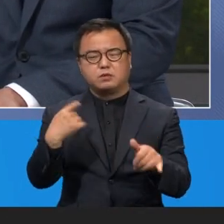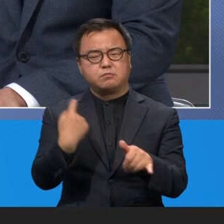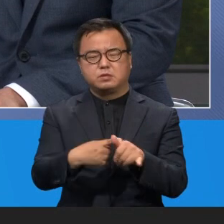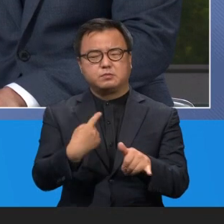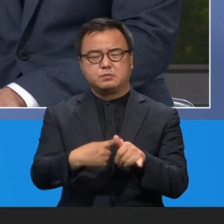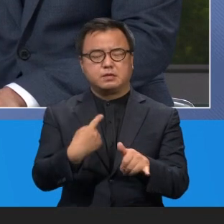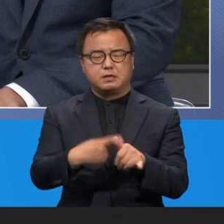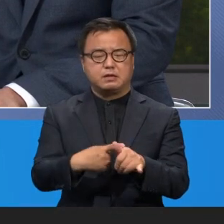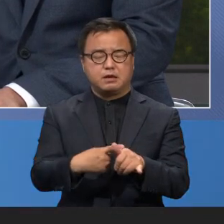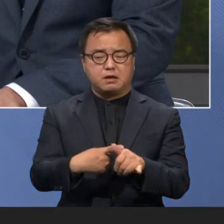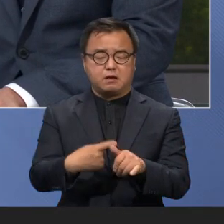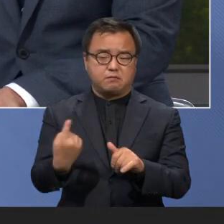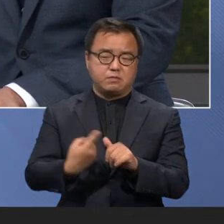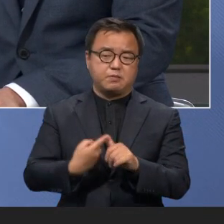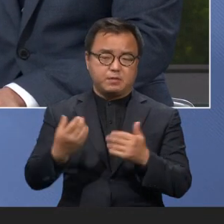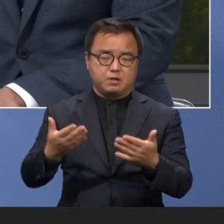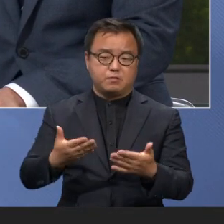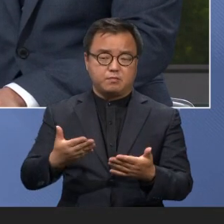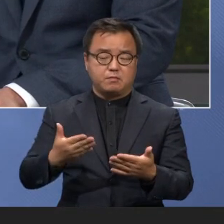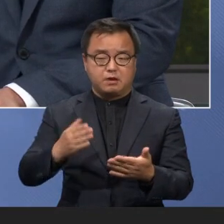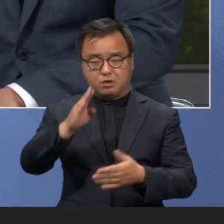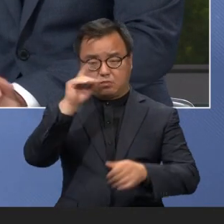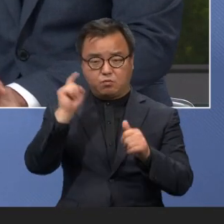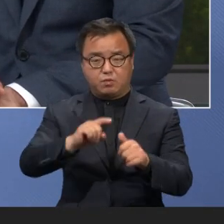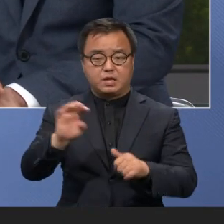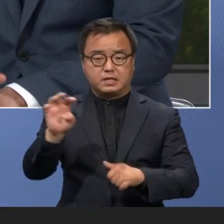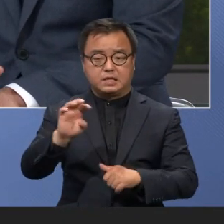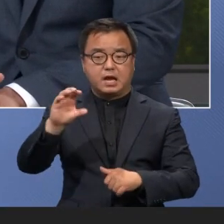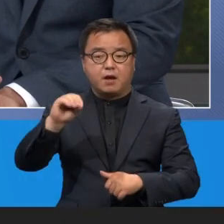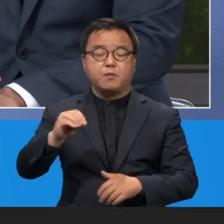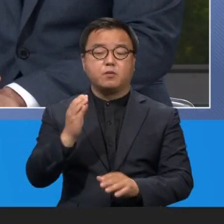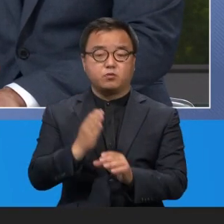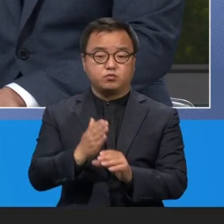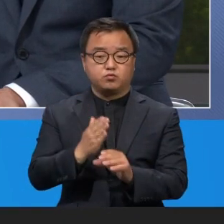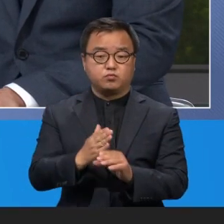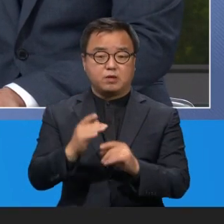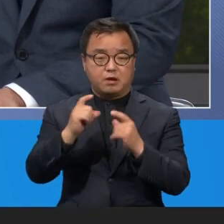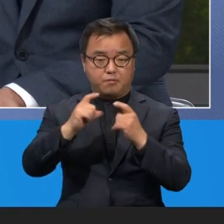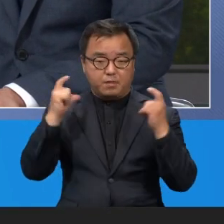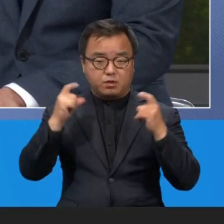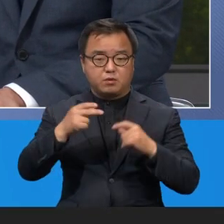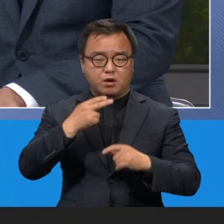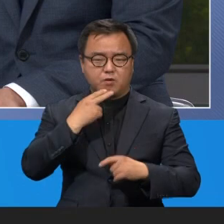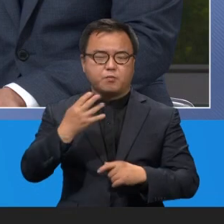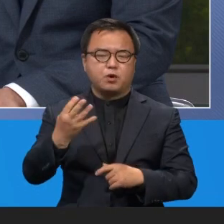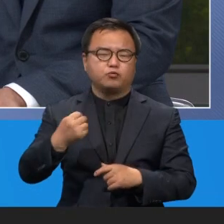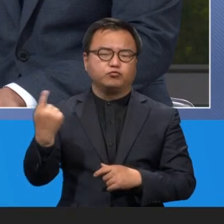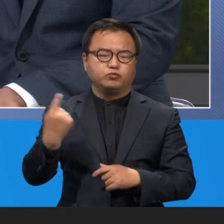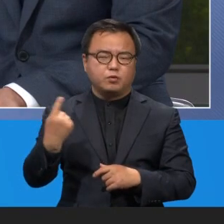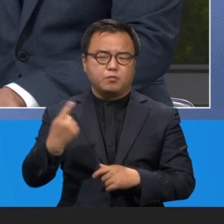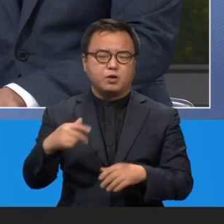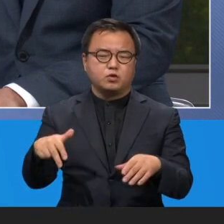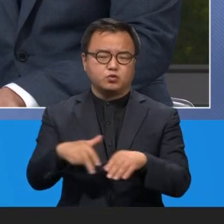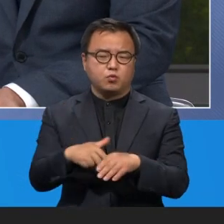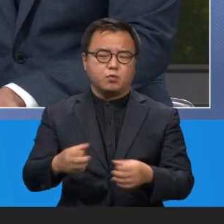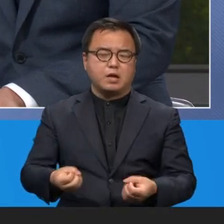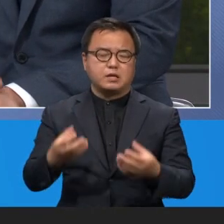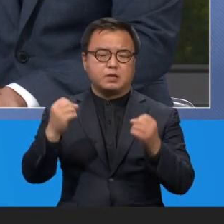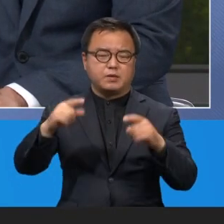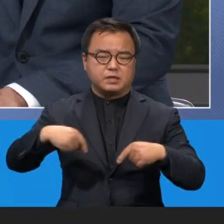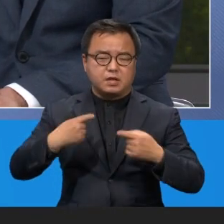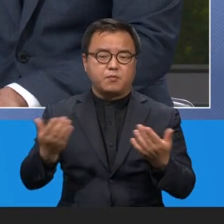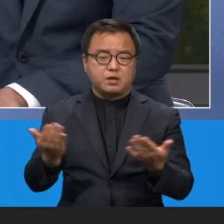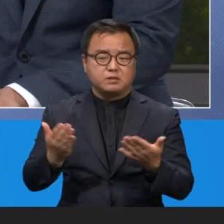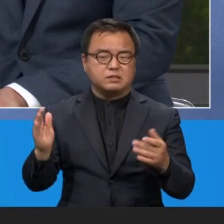못한 데요 확신 자가 40만명이 라 되는 현재 상황에서 마스크도 없이 수천명의 종교 행사에 참여했다는 그건 잘못